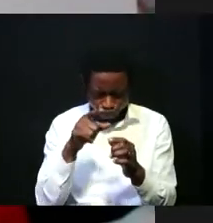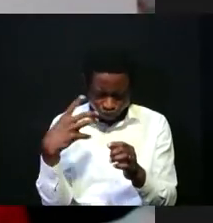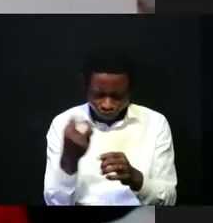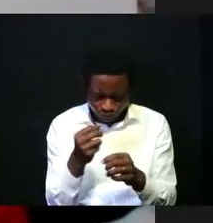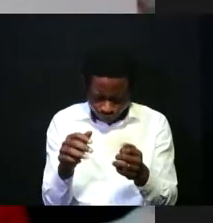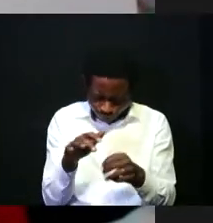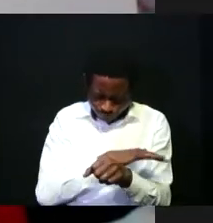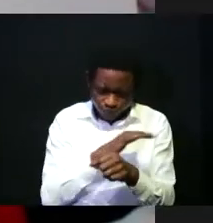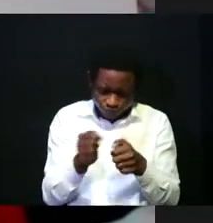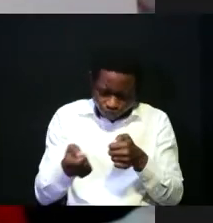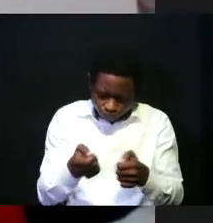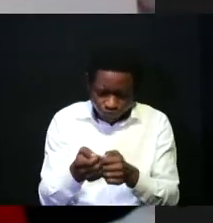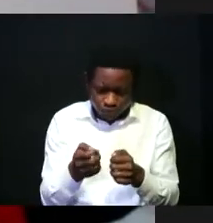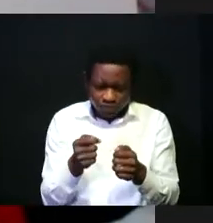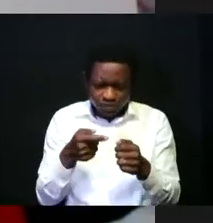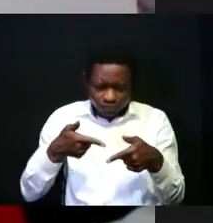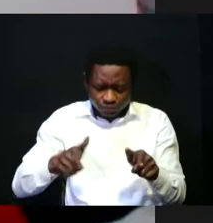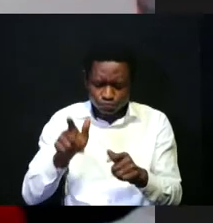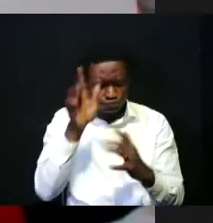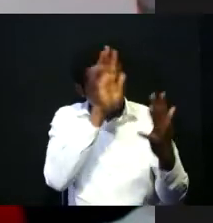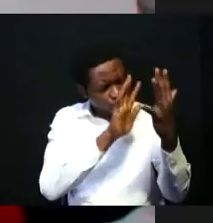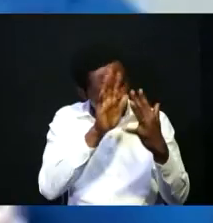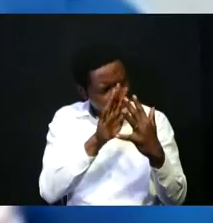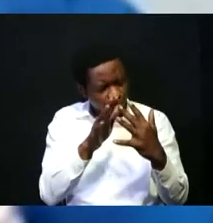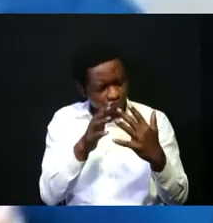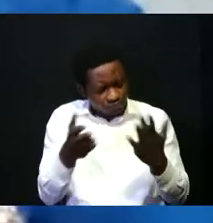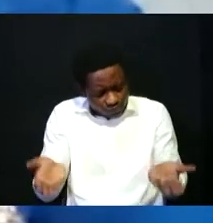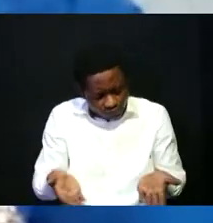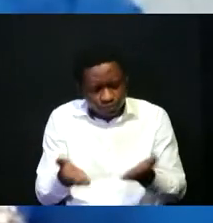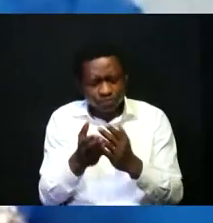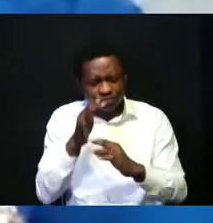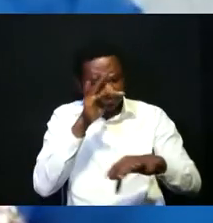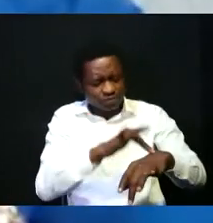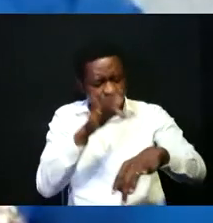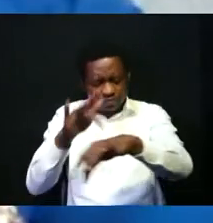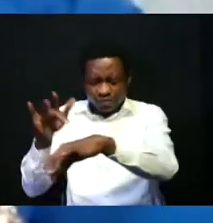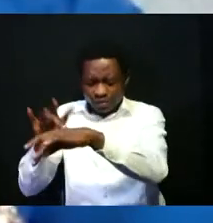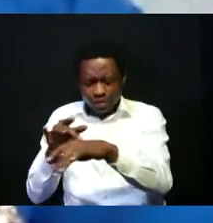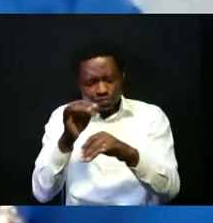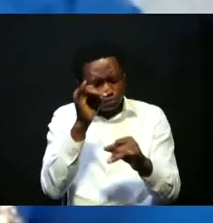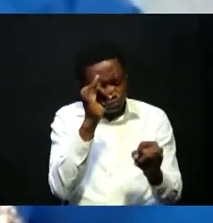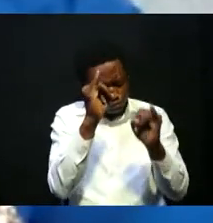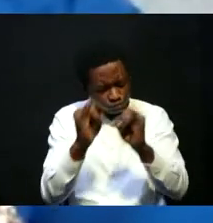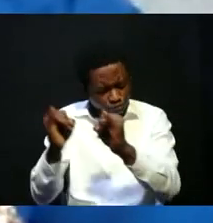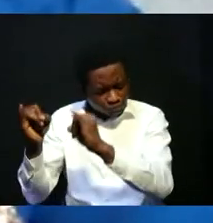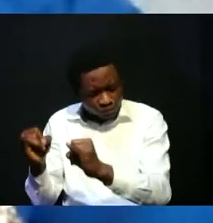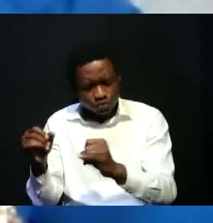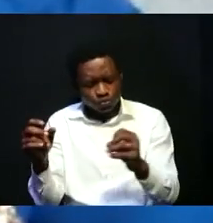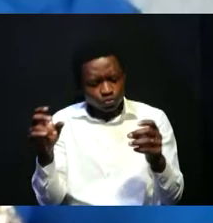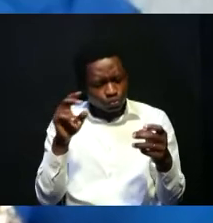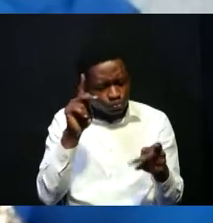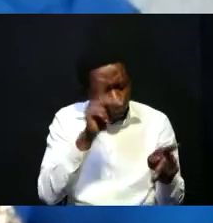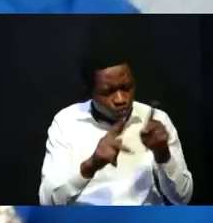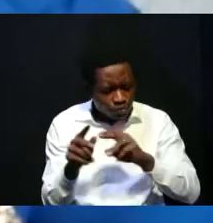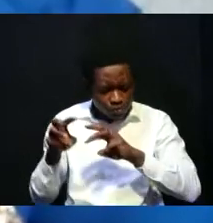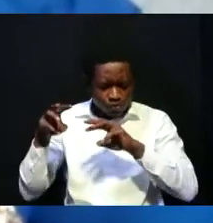with us, oh God, in the name of Jesus. And touch everyone connected in one way or the other in the name of Jesus. We